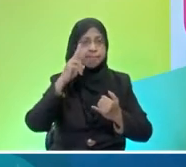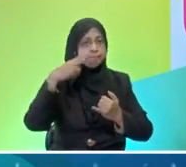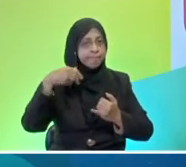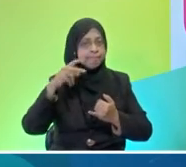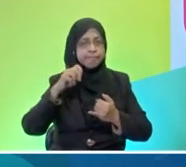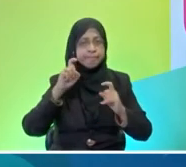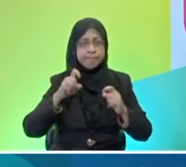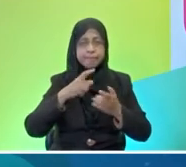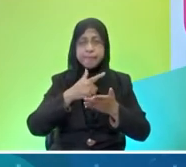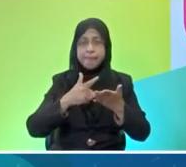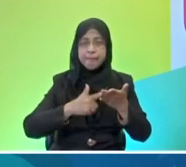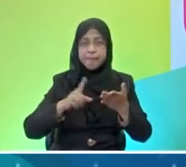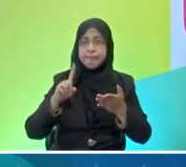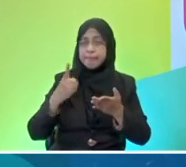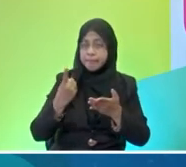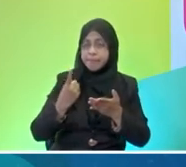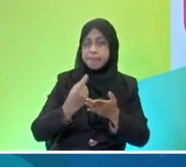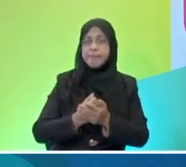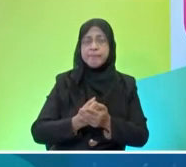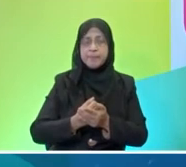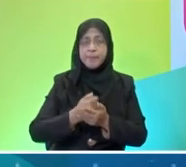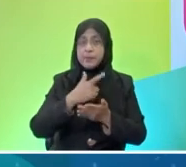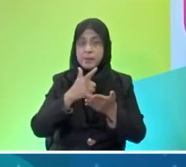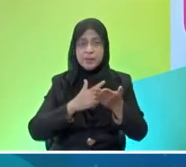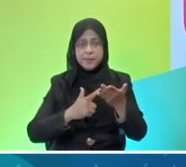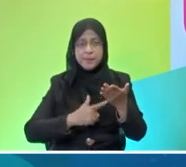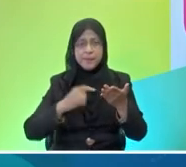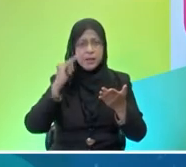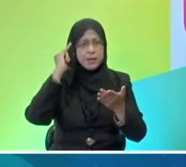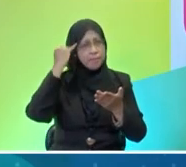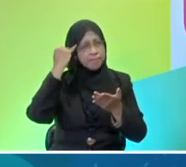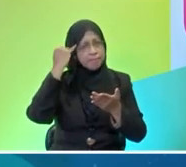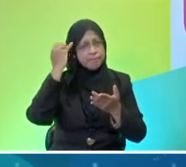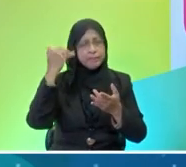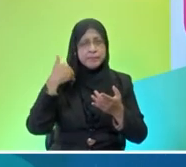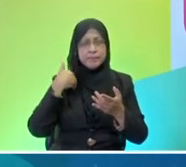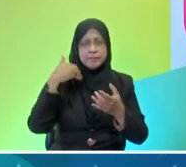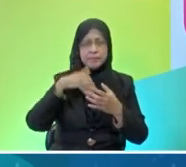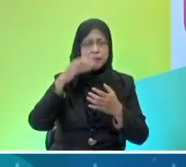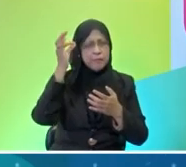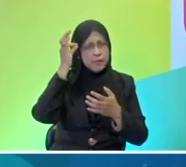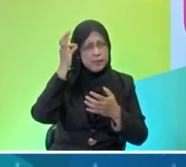perlu Melaka terlebih dahulu Apa ide yang terdapat dalam